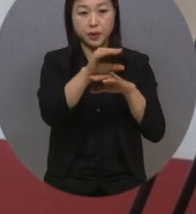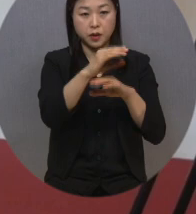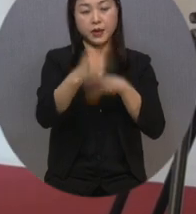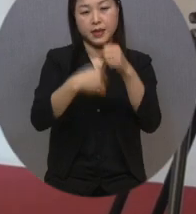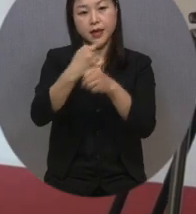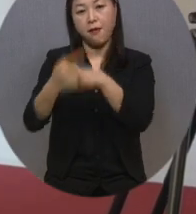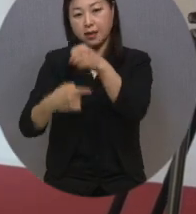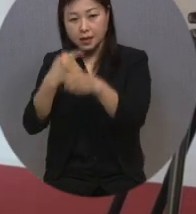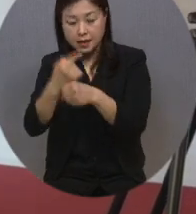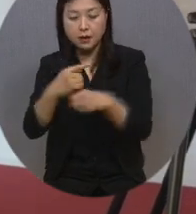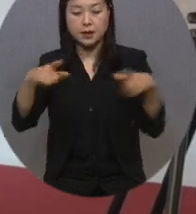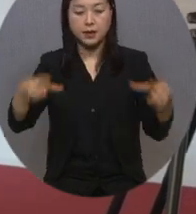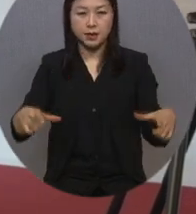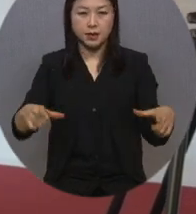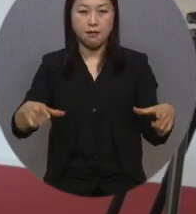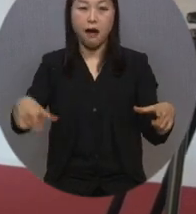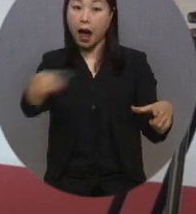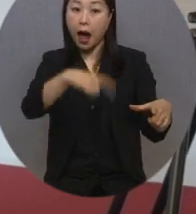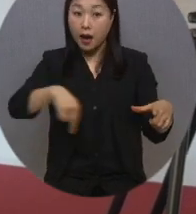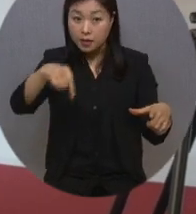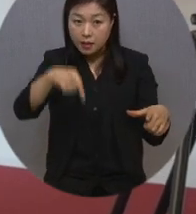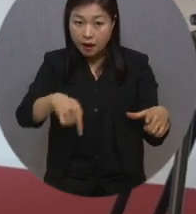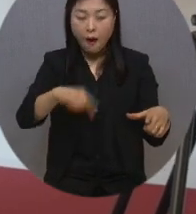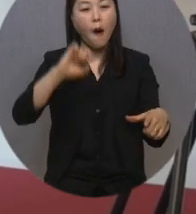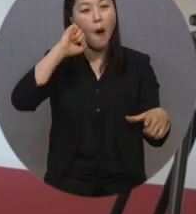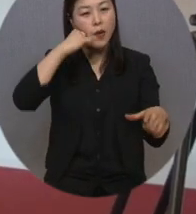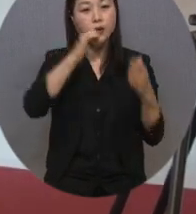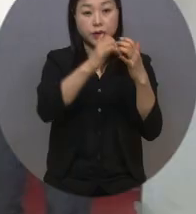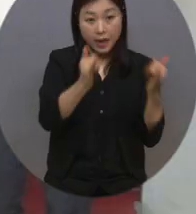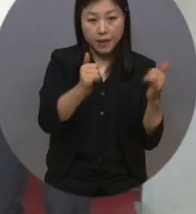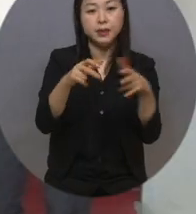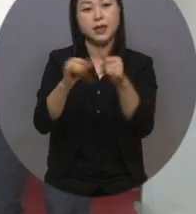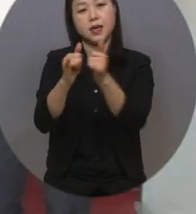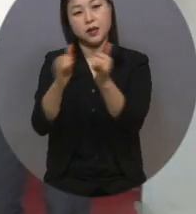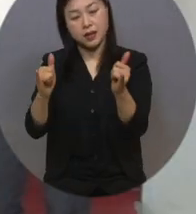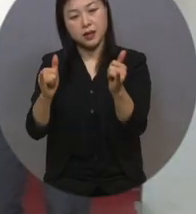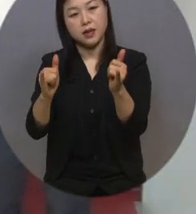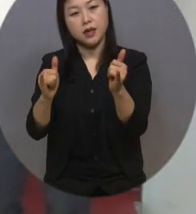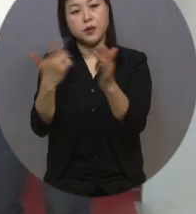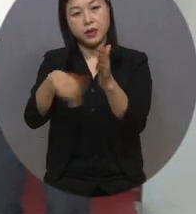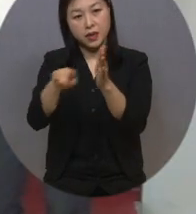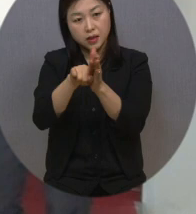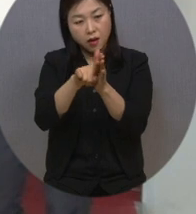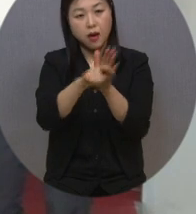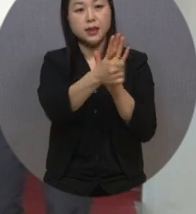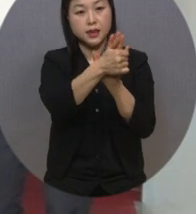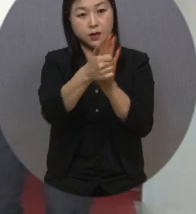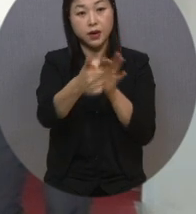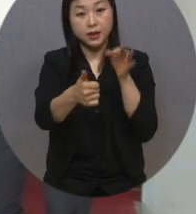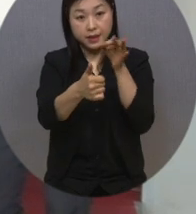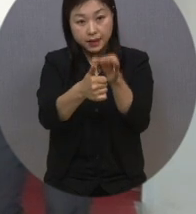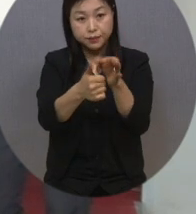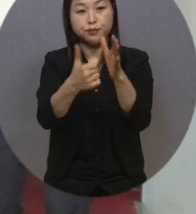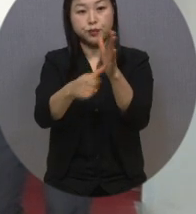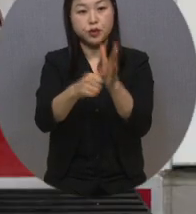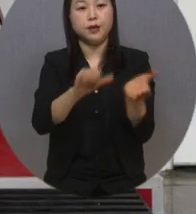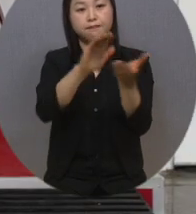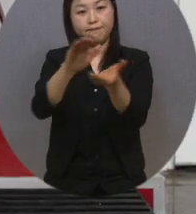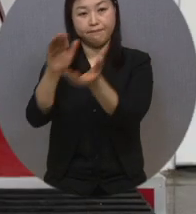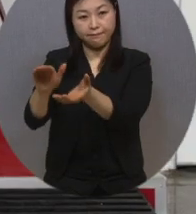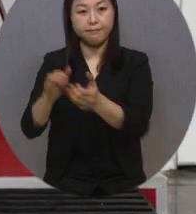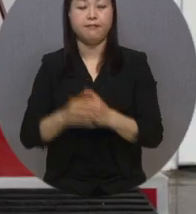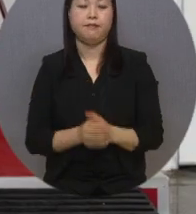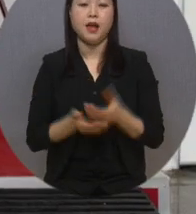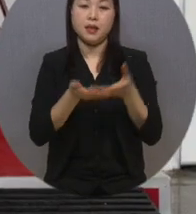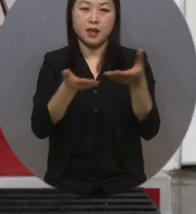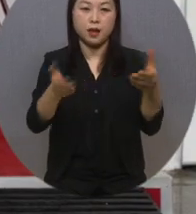매년 지역사회 내 소외계층을 비롯하여 장애인들을 위해 지속적으로 후원금 및 후원품을 전달하는 등